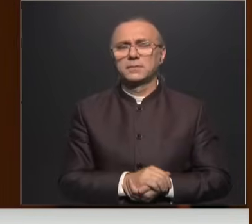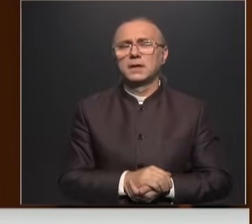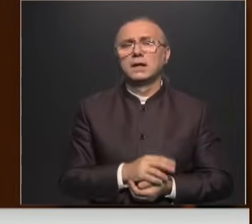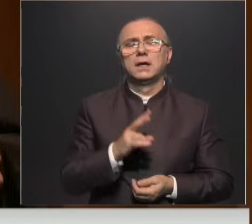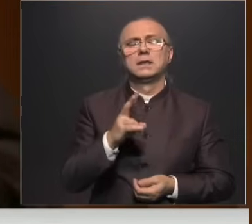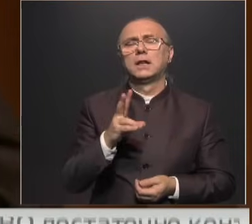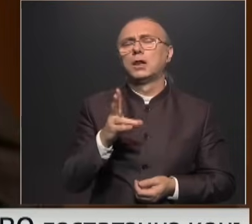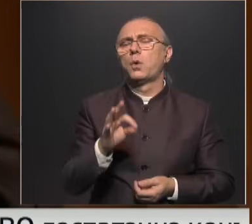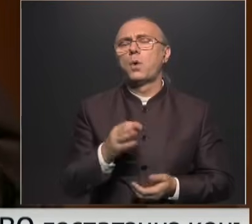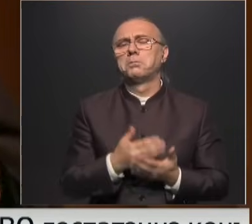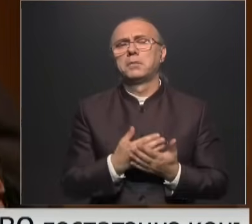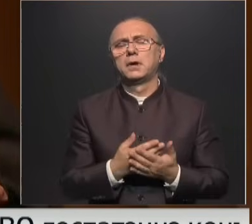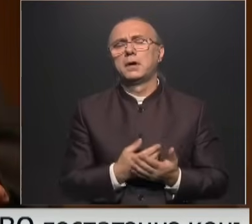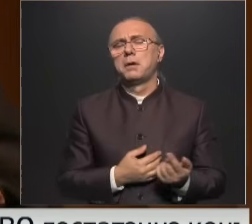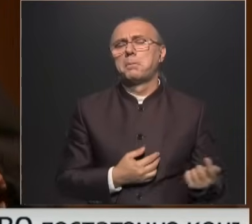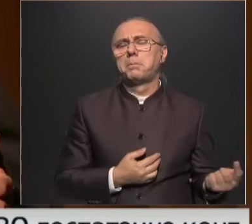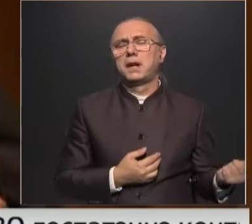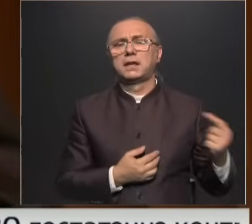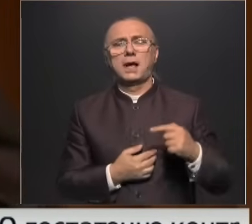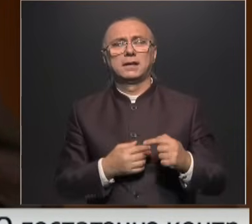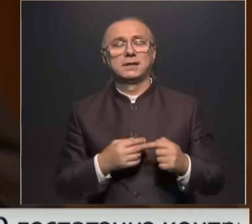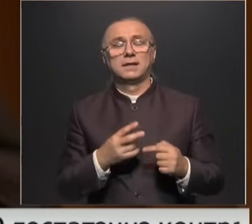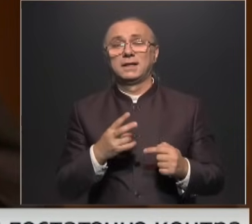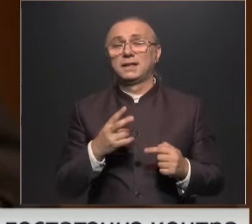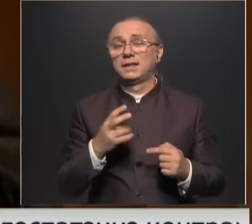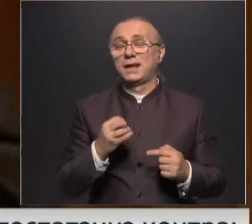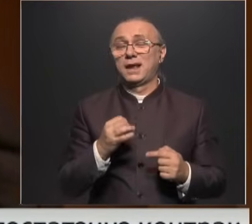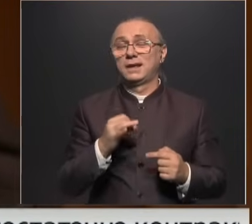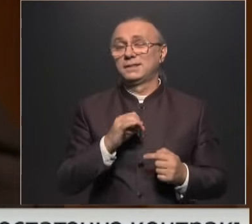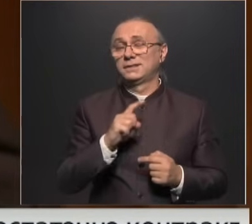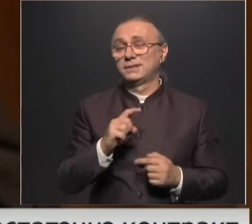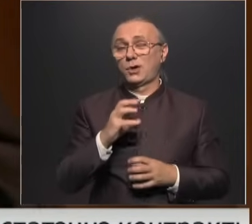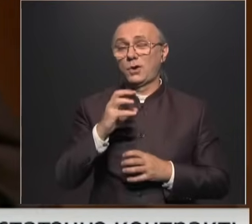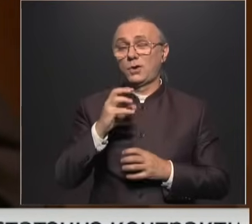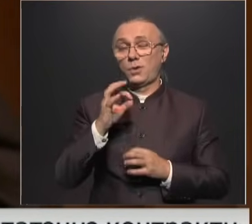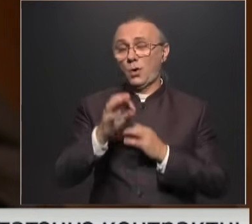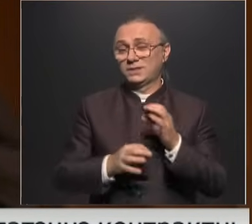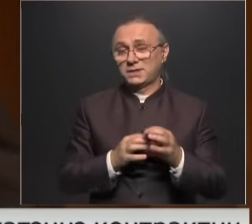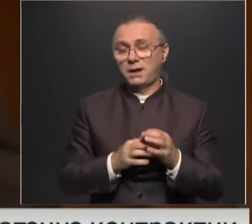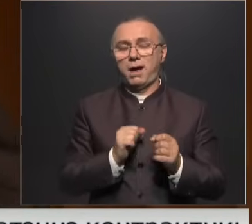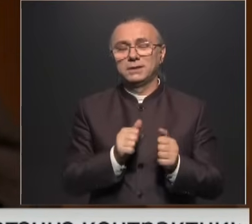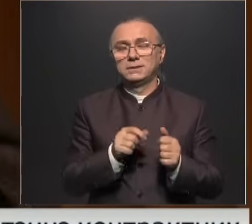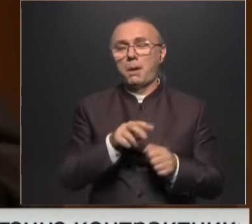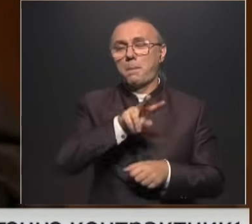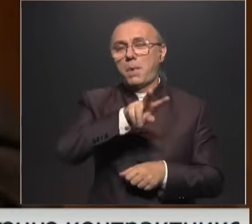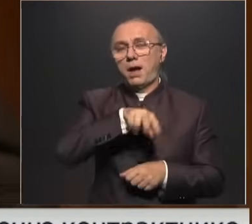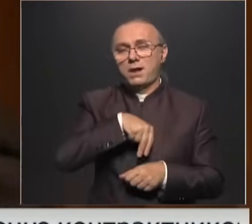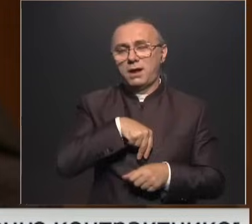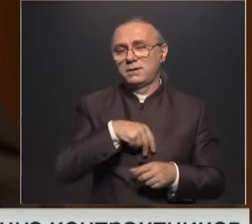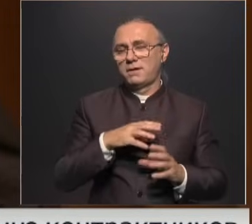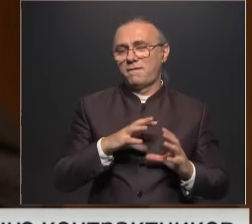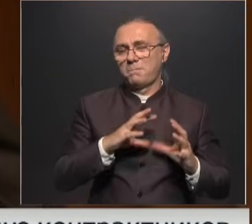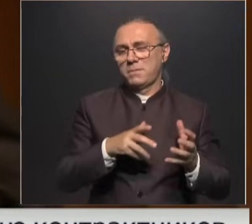из космоса, а как бы из параллельного, астрального мира. Соответственно, такие уфологи ищут